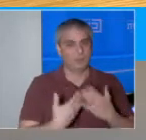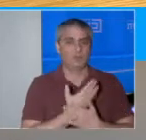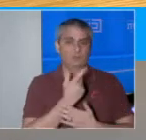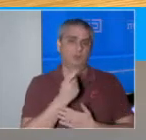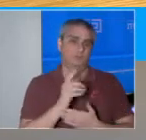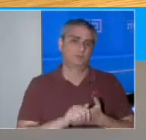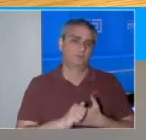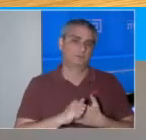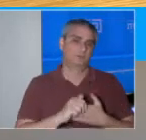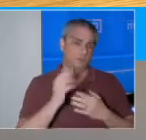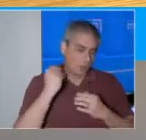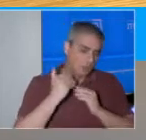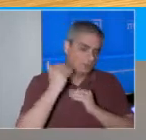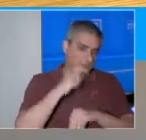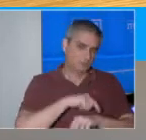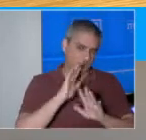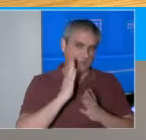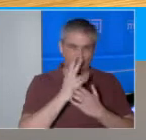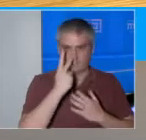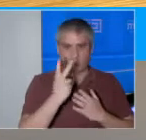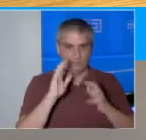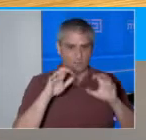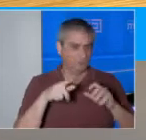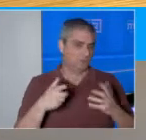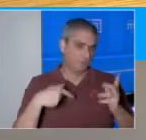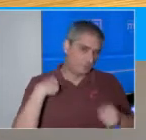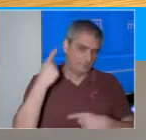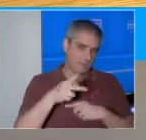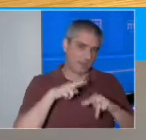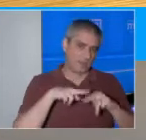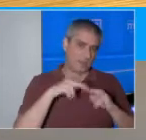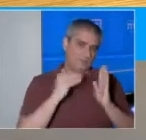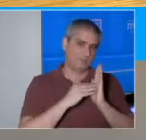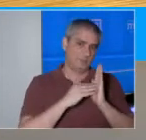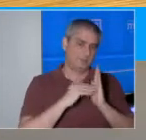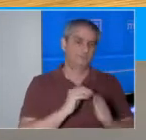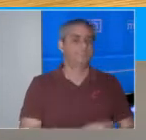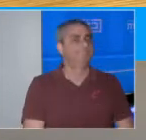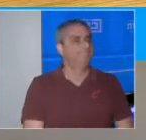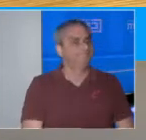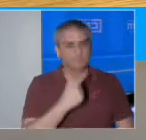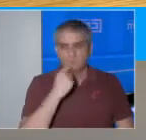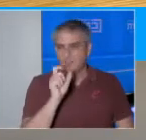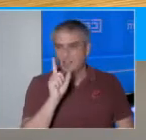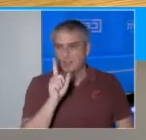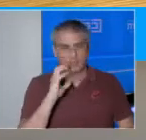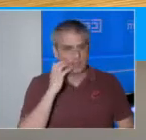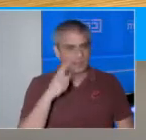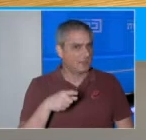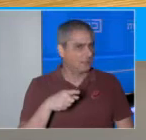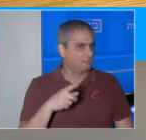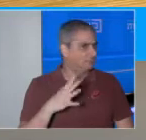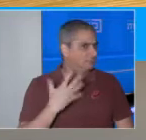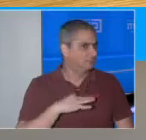זאת קצת רחוק, אבל כבר רואים את המערכת גשם אולי הבא אחרי הפסקה שתהיה בשבוע הבא. מילה לכינרת,